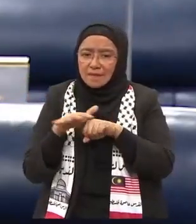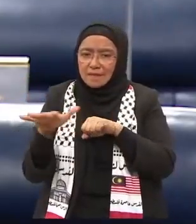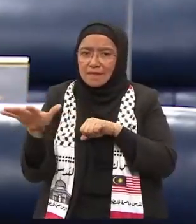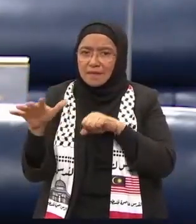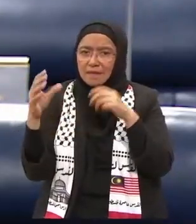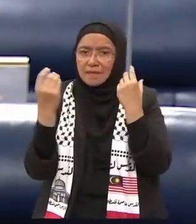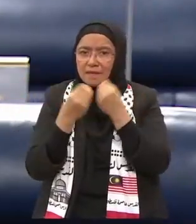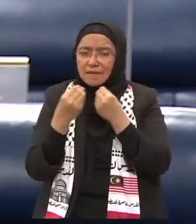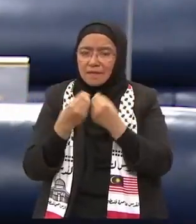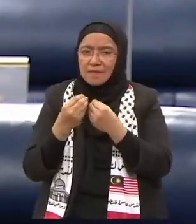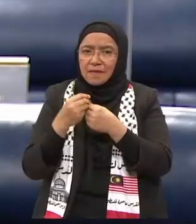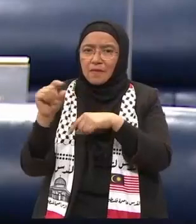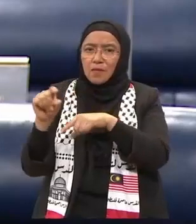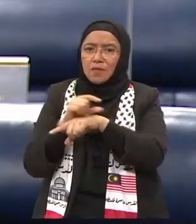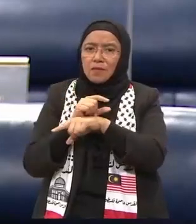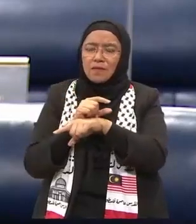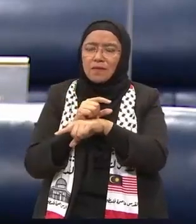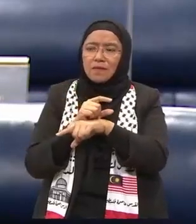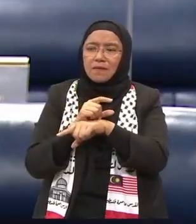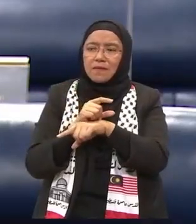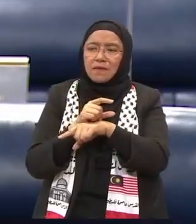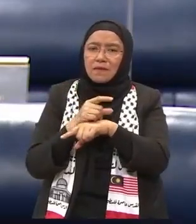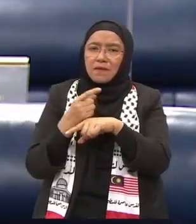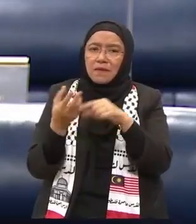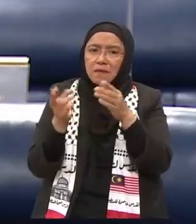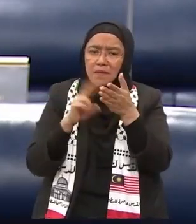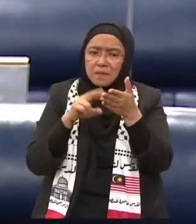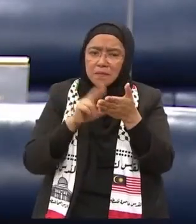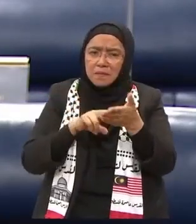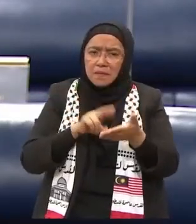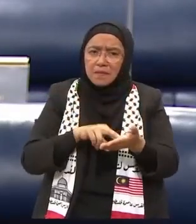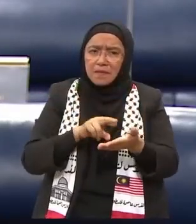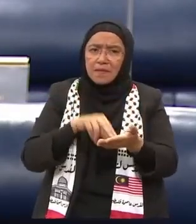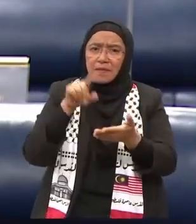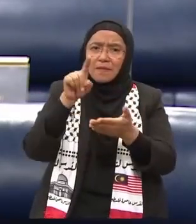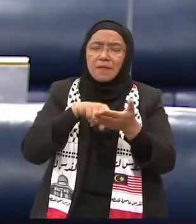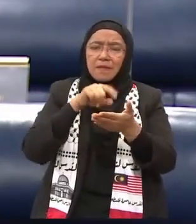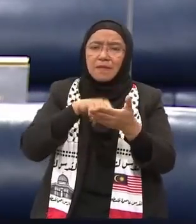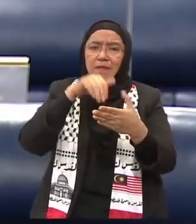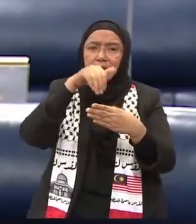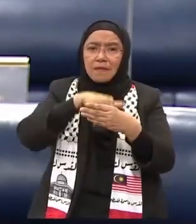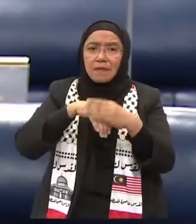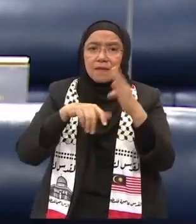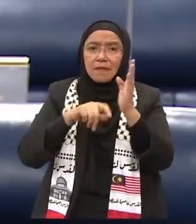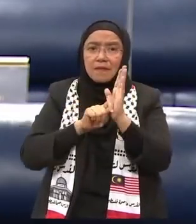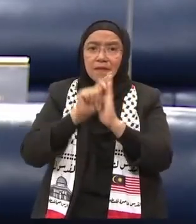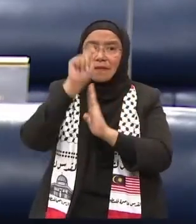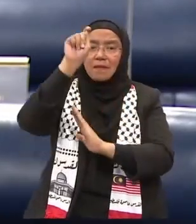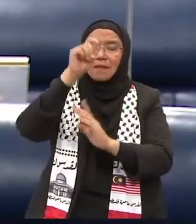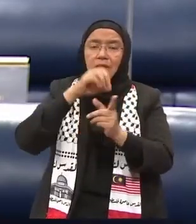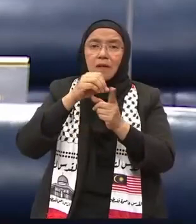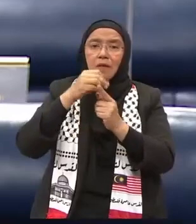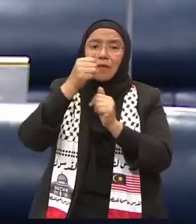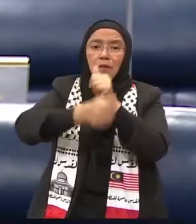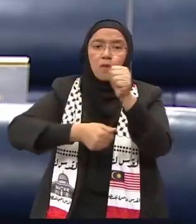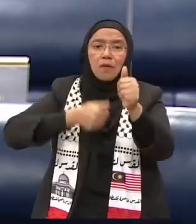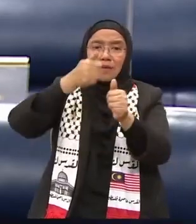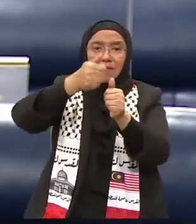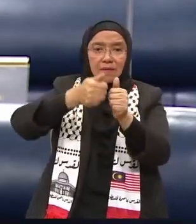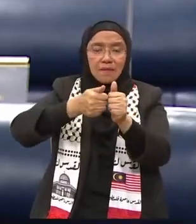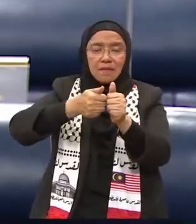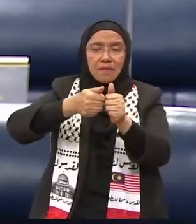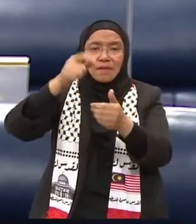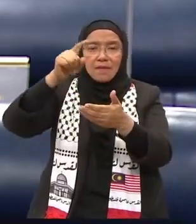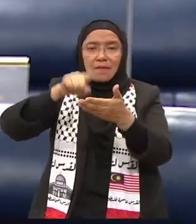tinggi kesan daripada pelaksanaan pendaftaran pemilih secara automatik ataupun automatik voter registration